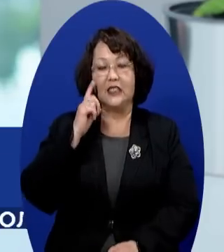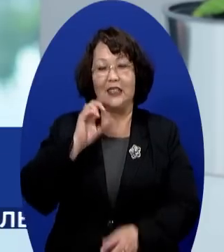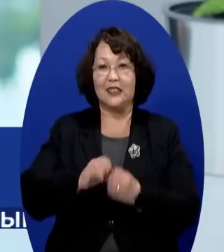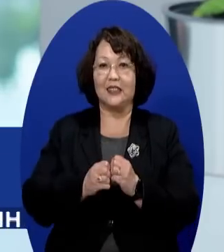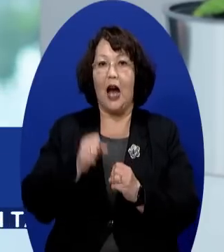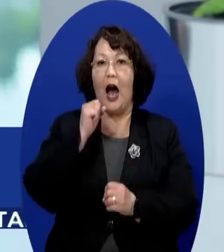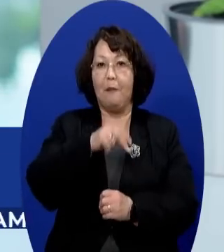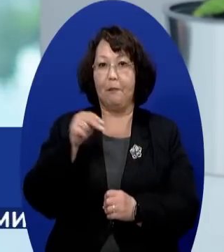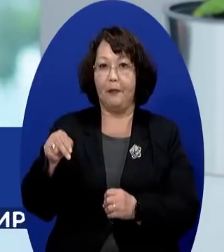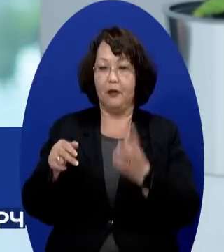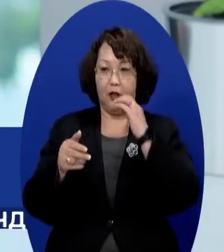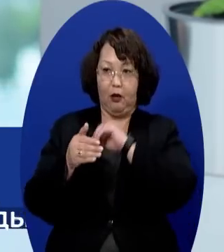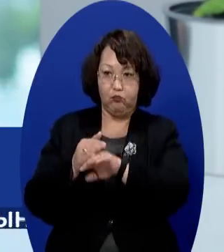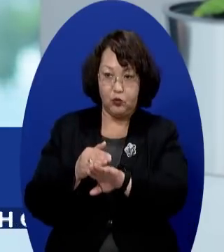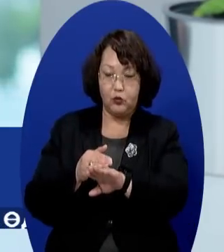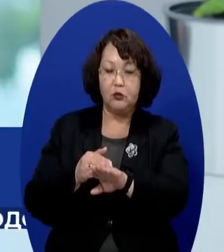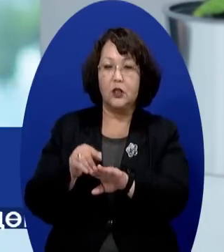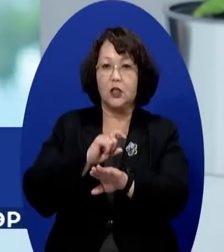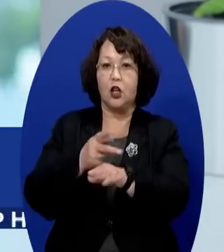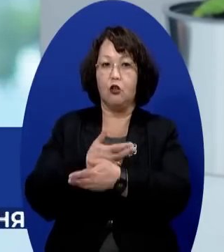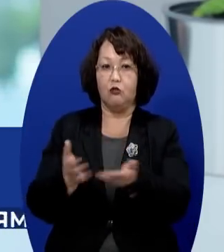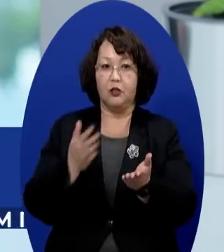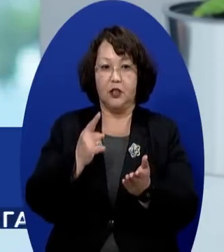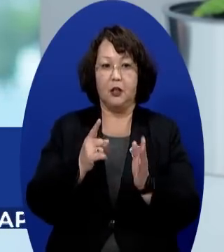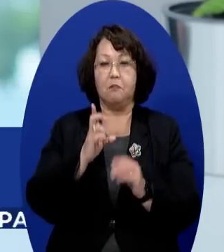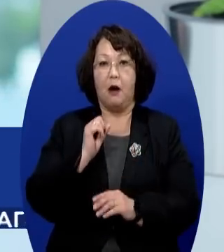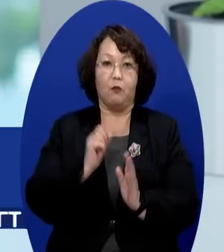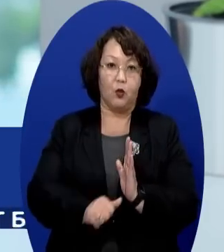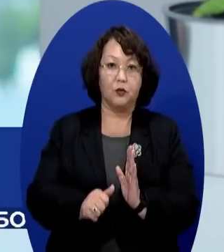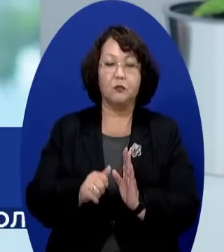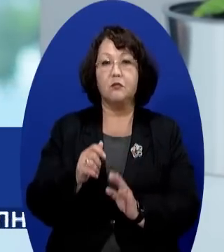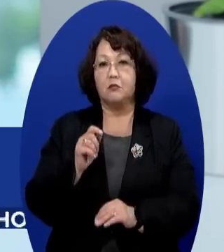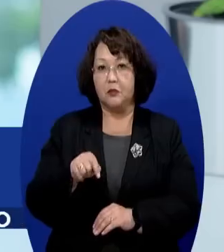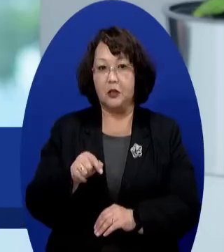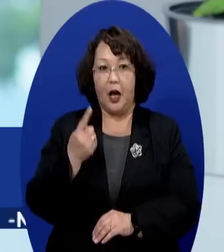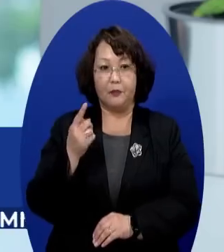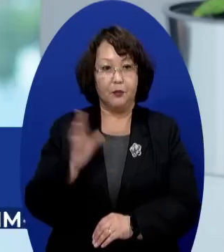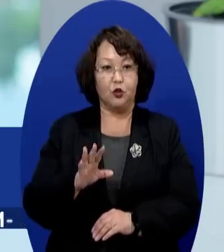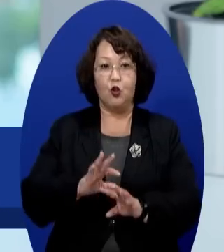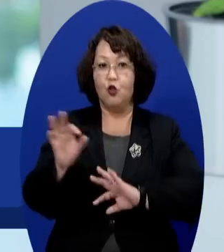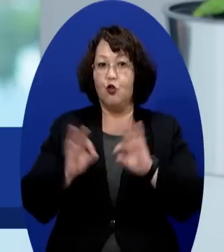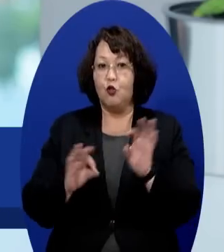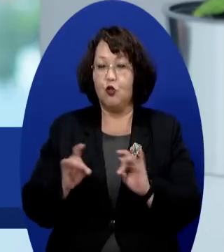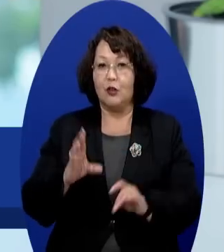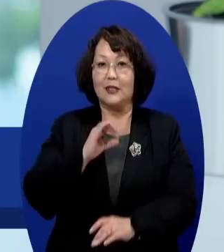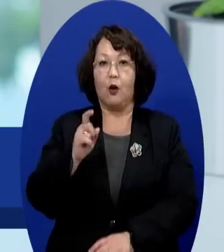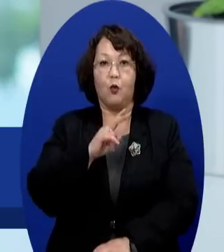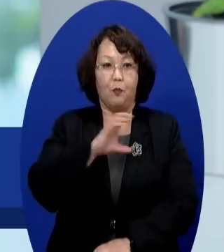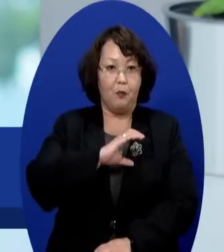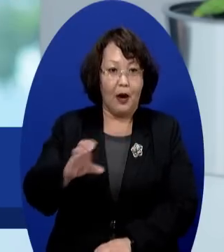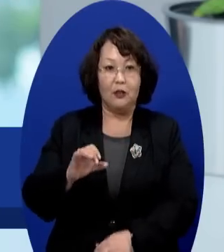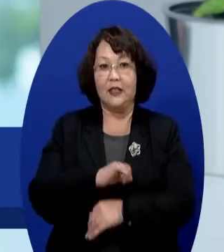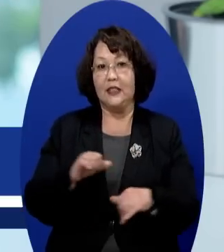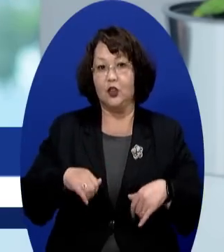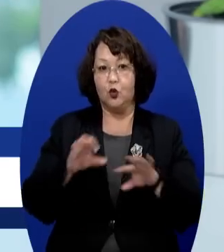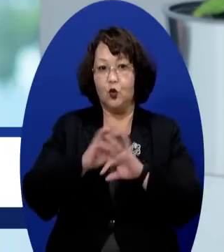үйл ажиллагаа явуулаад зөвхөн нэг банк ус тухайн одоо платформ дээр зээл олгох биш, олон төрлийн санхүүгийн байгууллагууд хэрэглэгчдэд олон